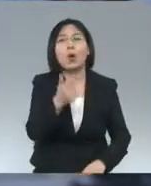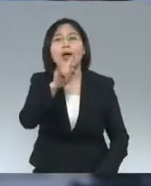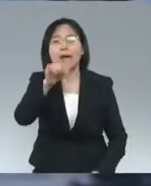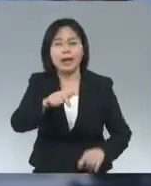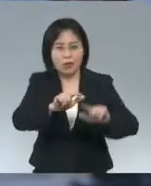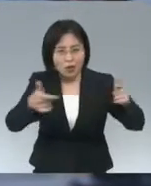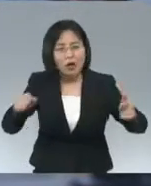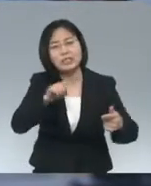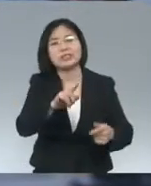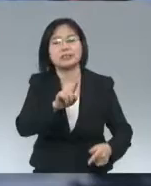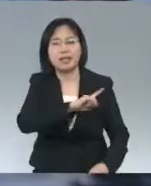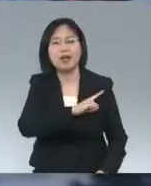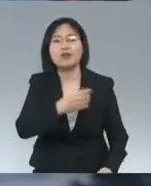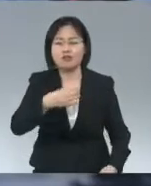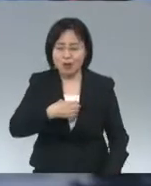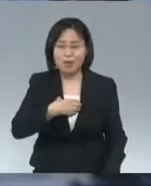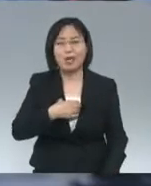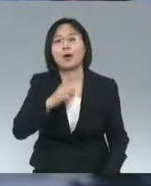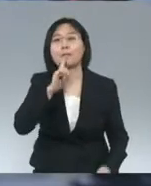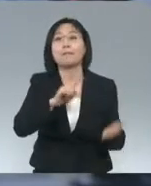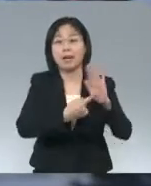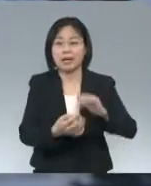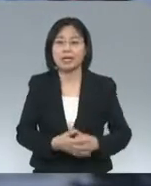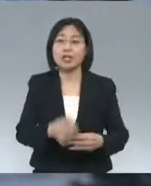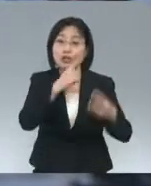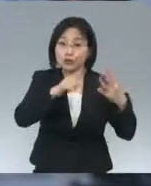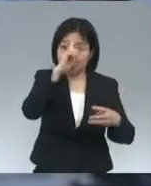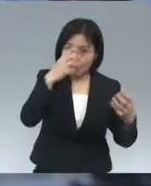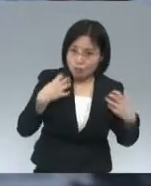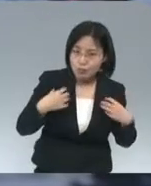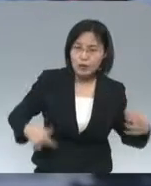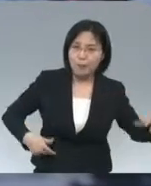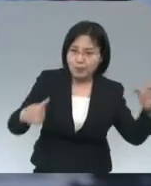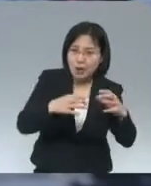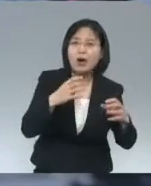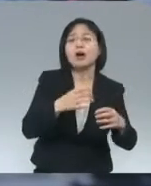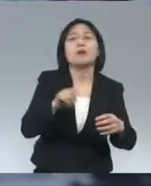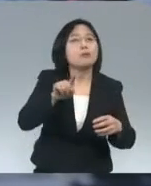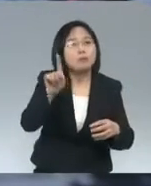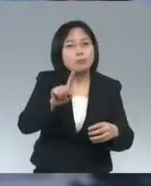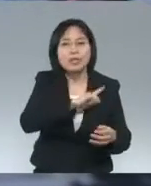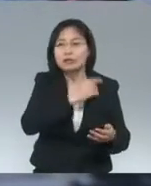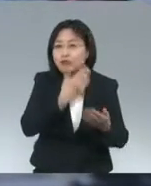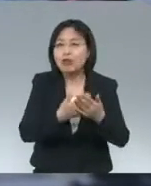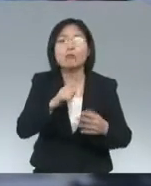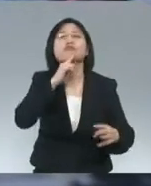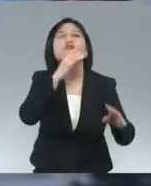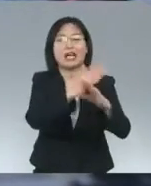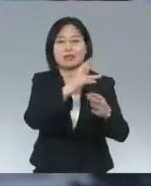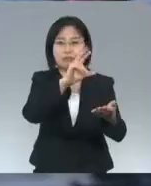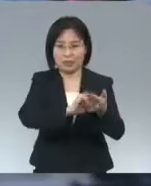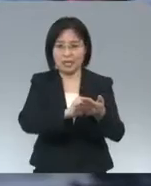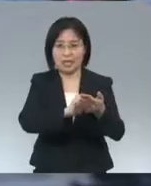つつ国連安全保障理事会決議を徹底的に履行するとのべました